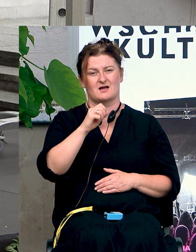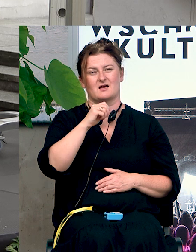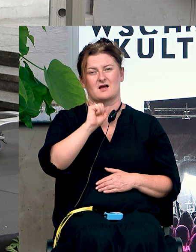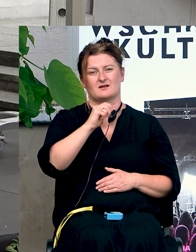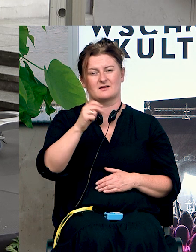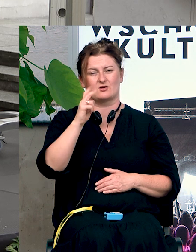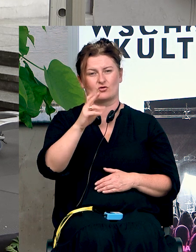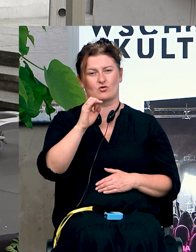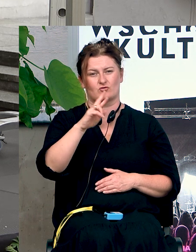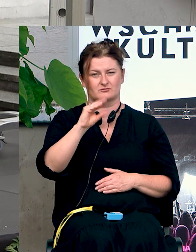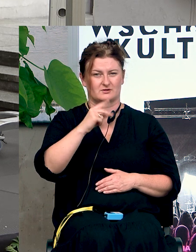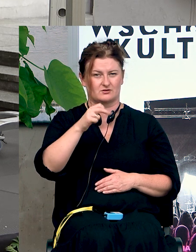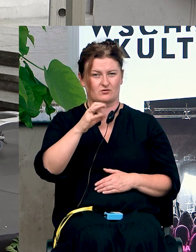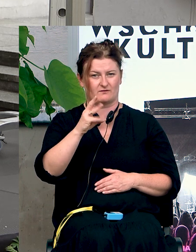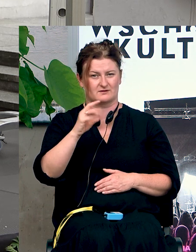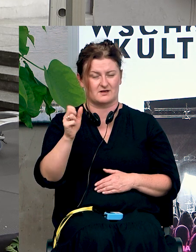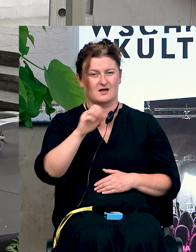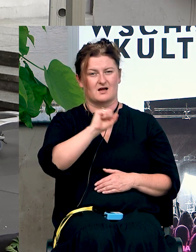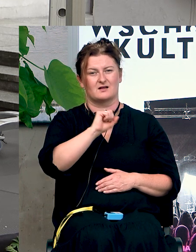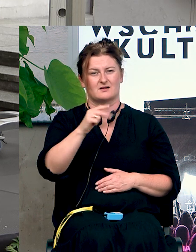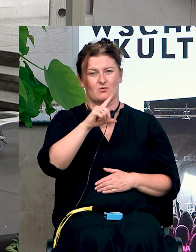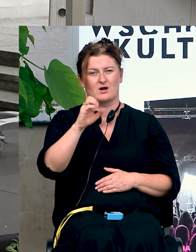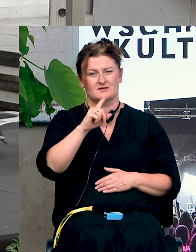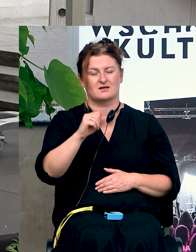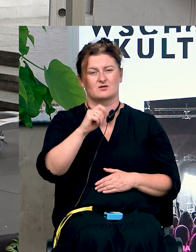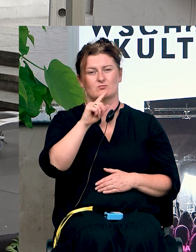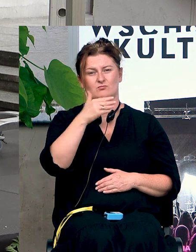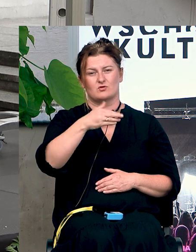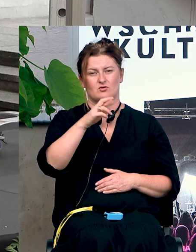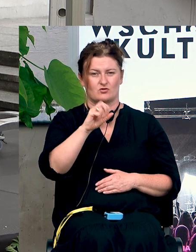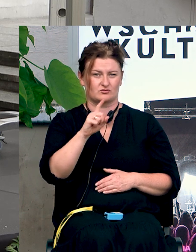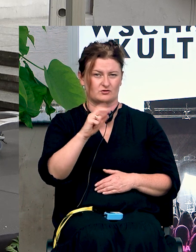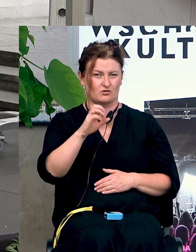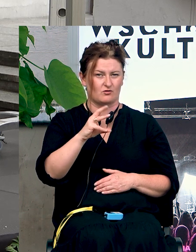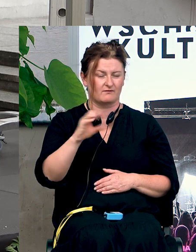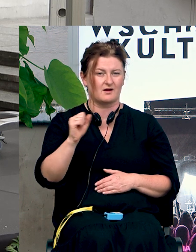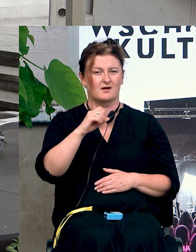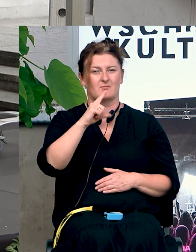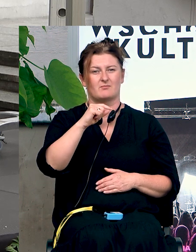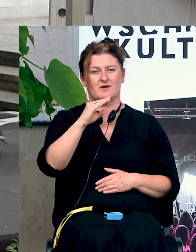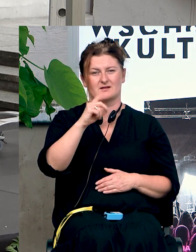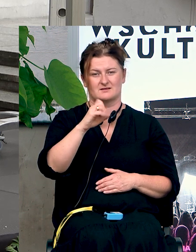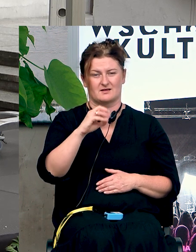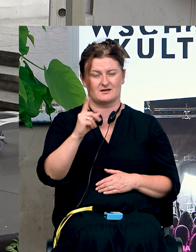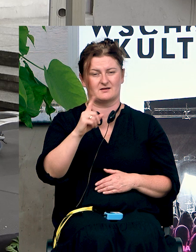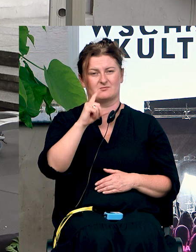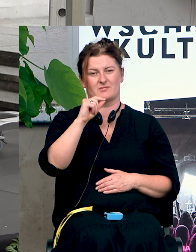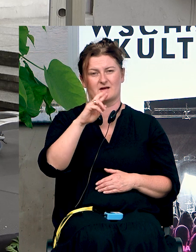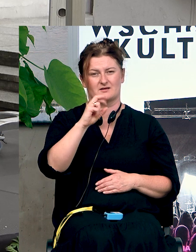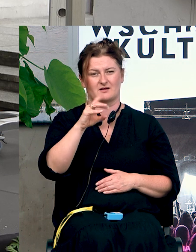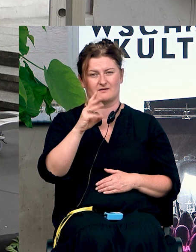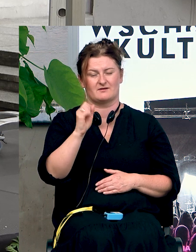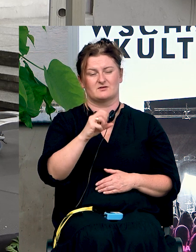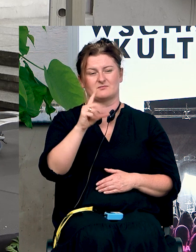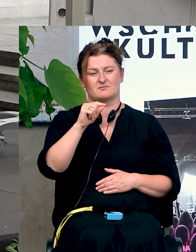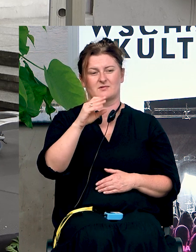Korzeniowskiej-Bichun, Annie Łazar, Zuzannie Mrozikowej, Kamilowi Peceli, Marty Perlikiewicz, Wojciechem